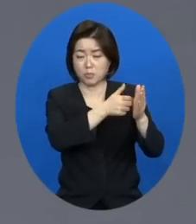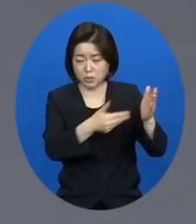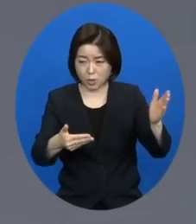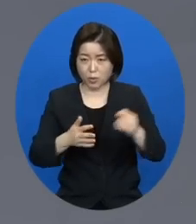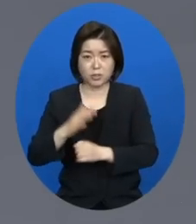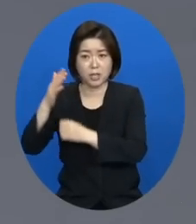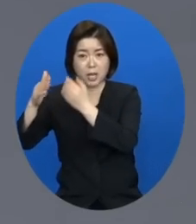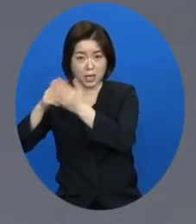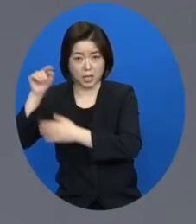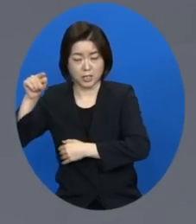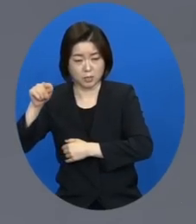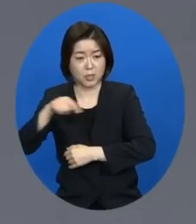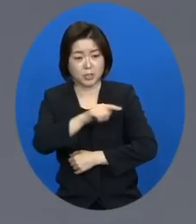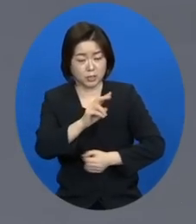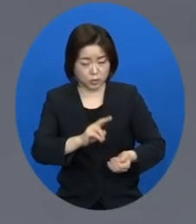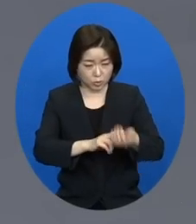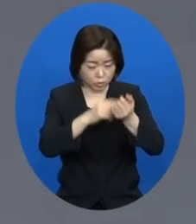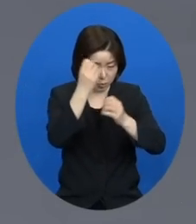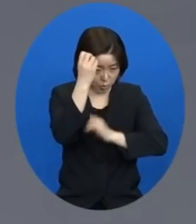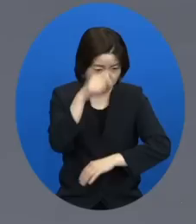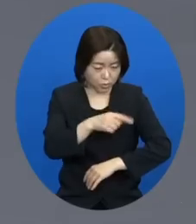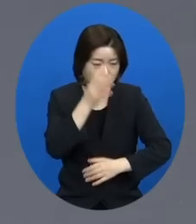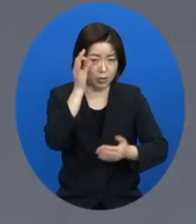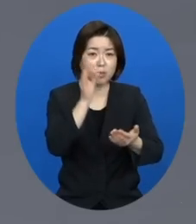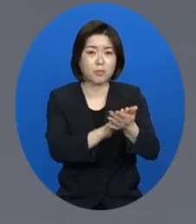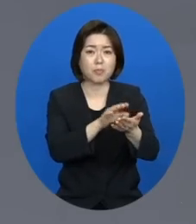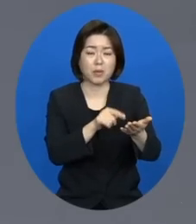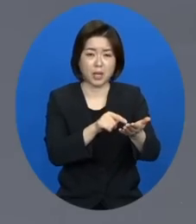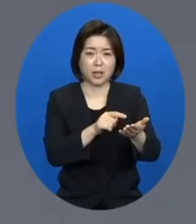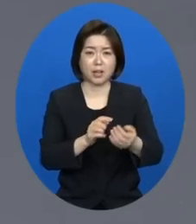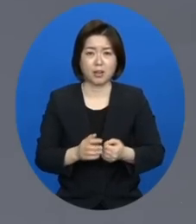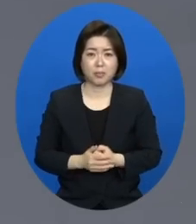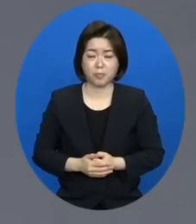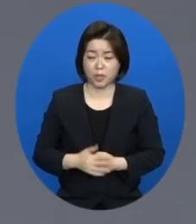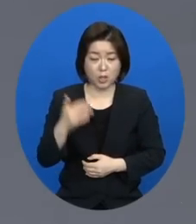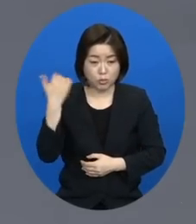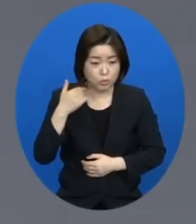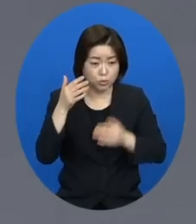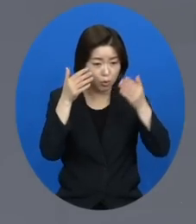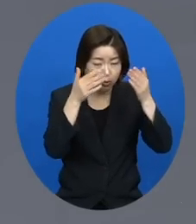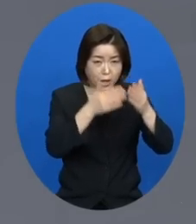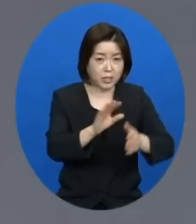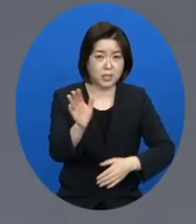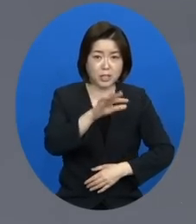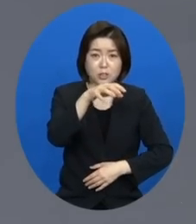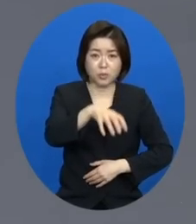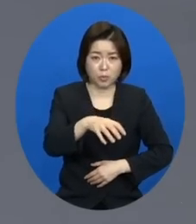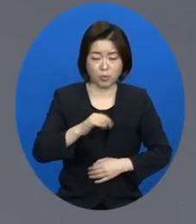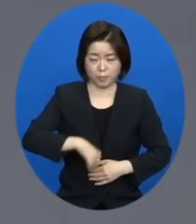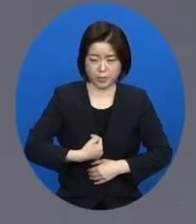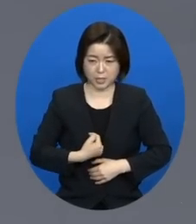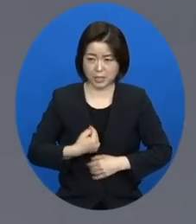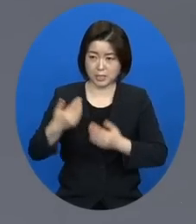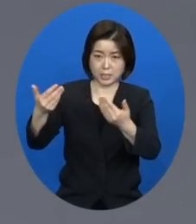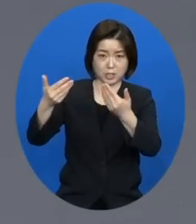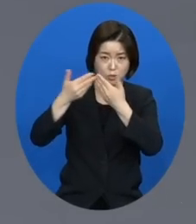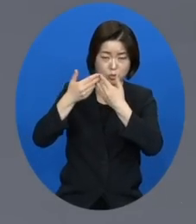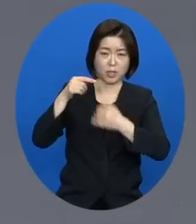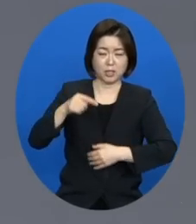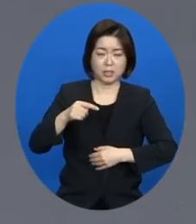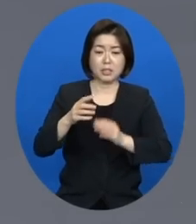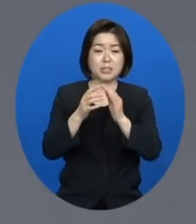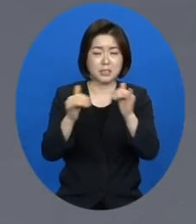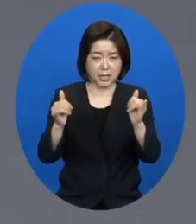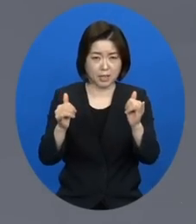그들의 숨겨진 뿌리를 본 것이죠. 아무도 주목하지 않는 곳에서 자신을 주목했던 그